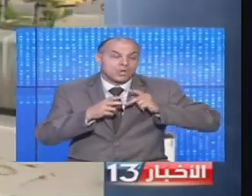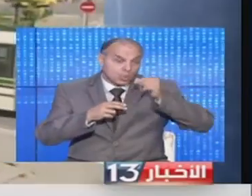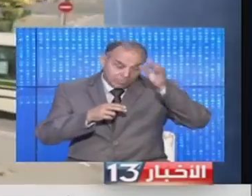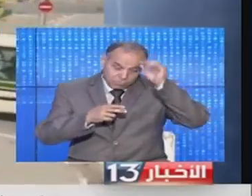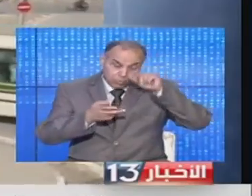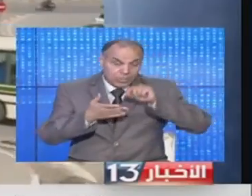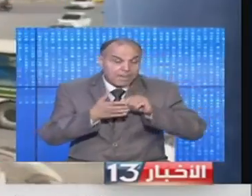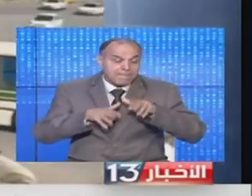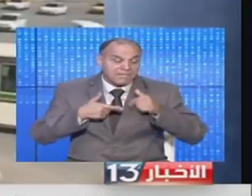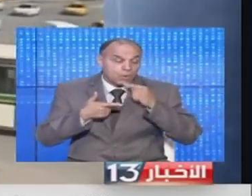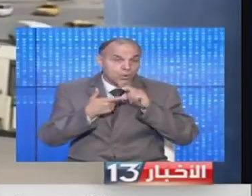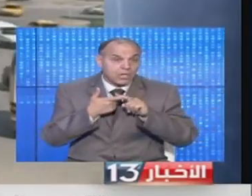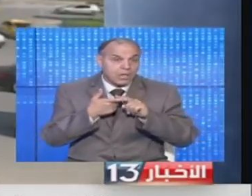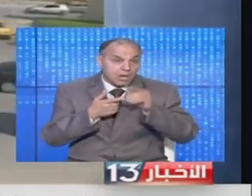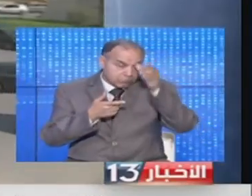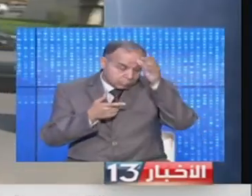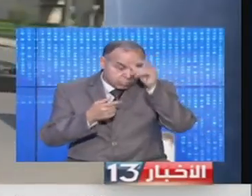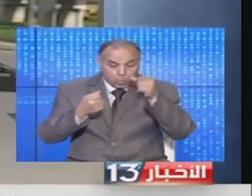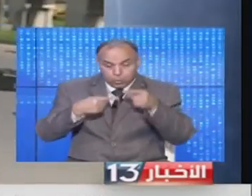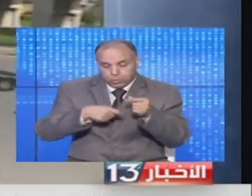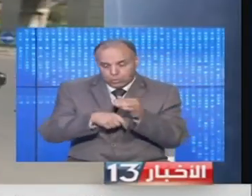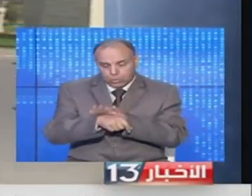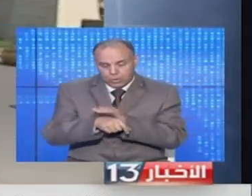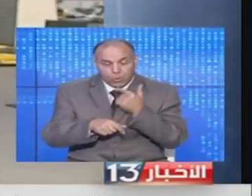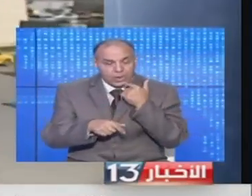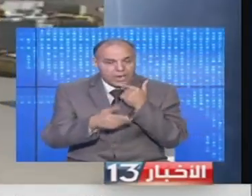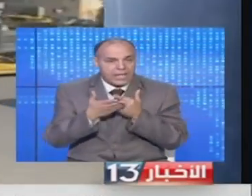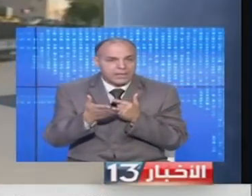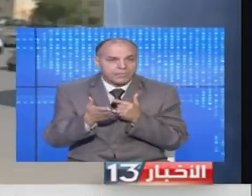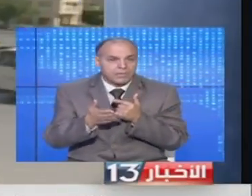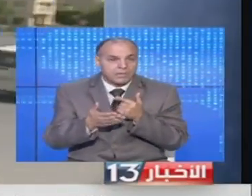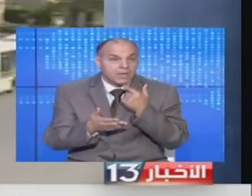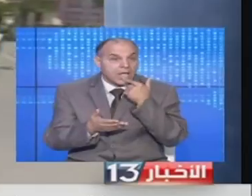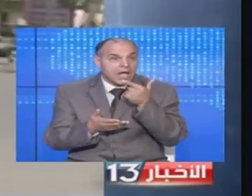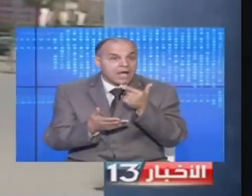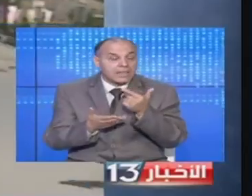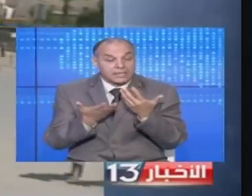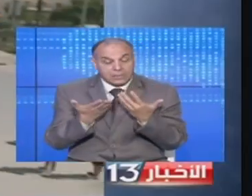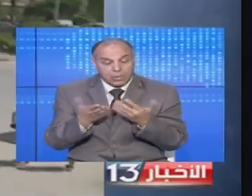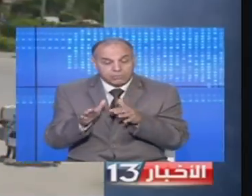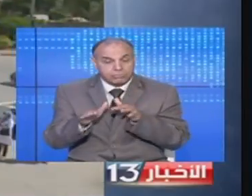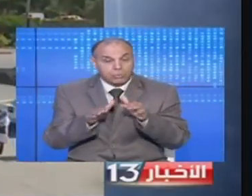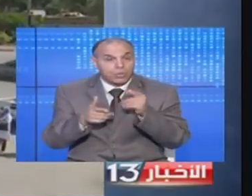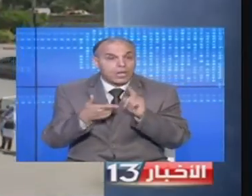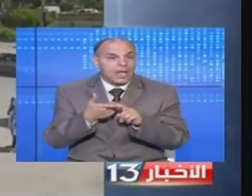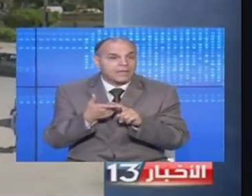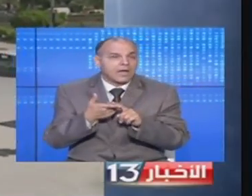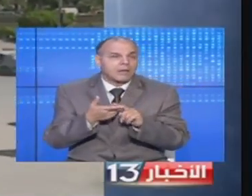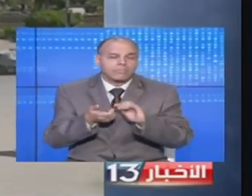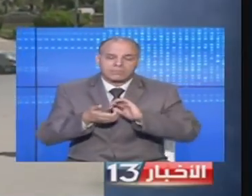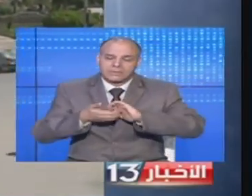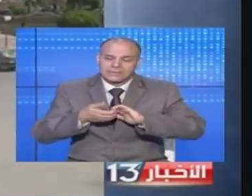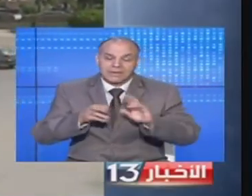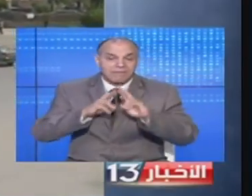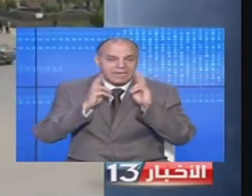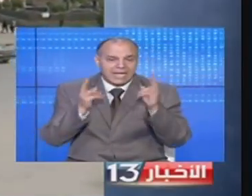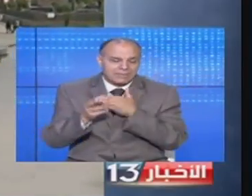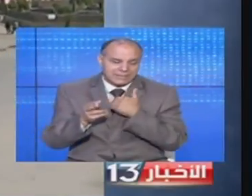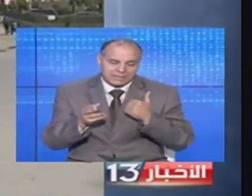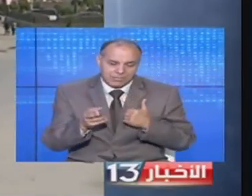بان اللجنه العلميه لمجابهه فيروس كورونا في تونس يجري حاليا نقاشات مع منظمه الصحه العالميه